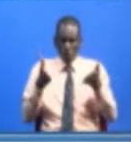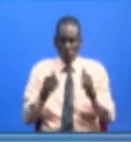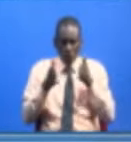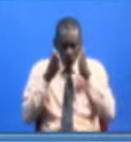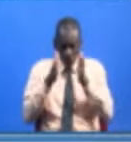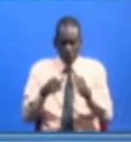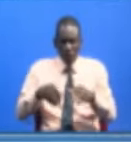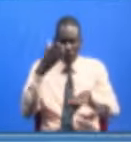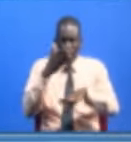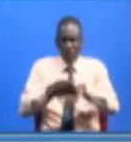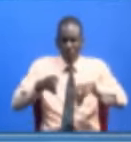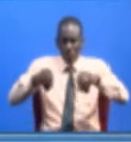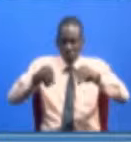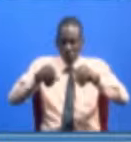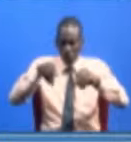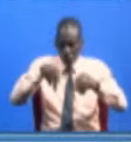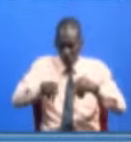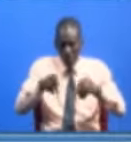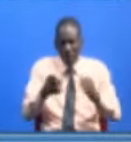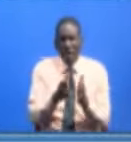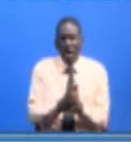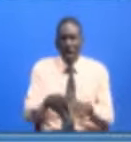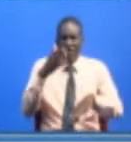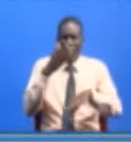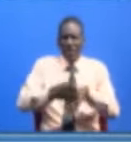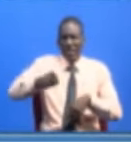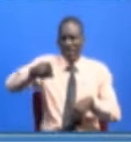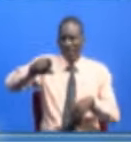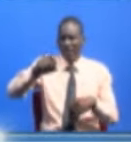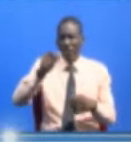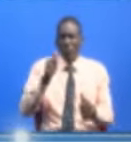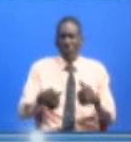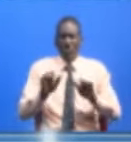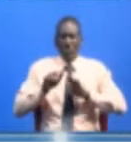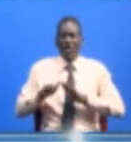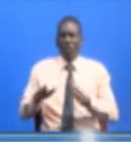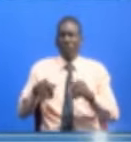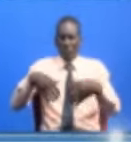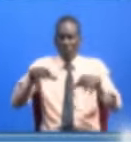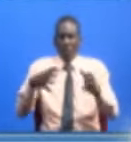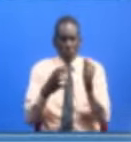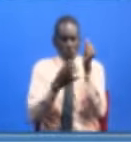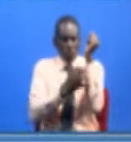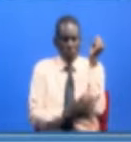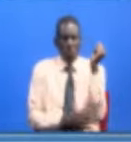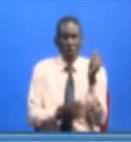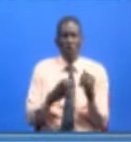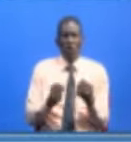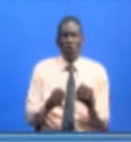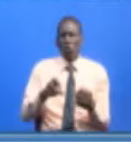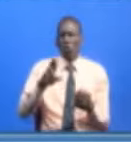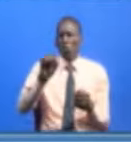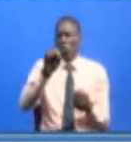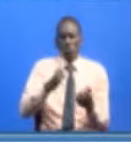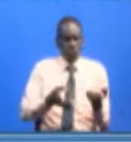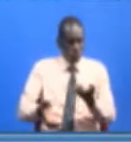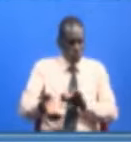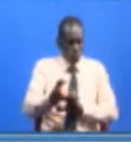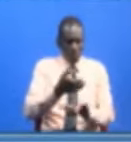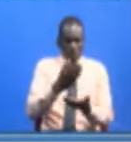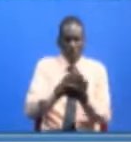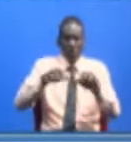na mbegu bandia ambazo zimewacha wakulima hoi. Lisongoi alitangamana na baadhi ya wakulima kutoka bonde la Ufa. Hebu